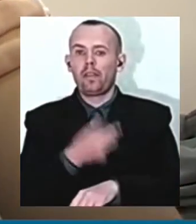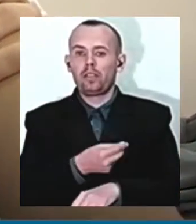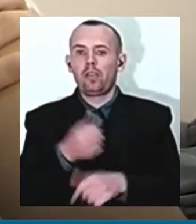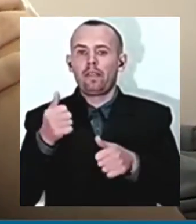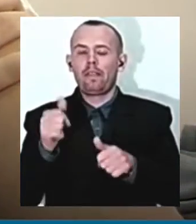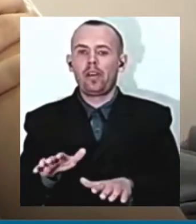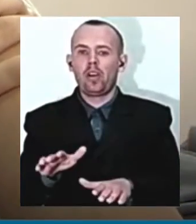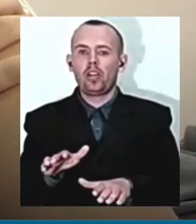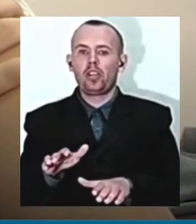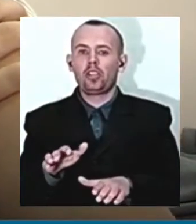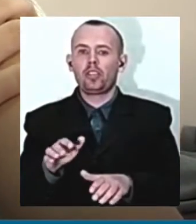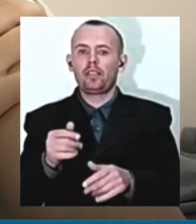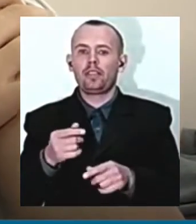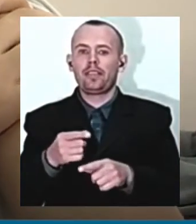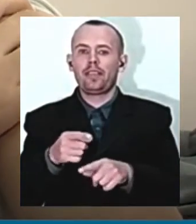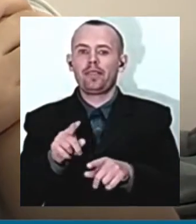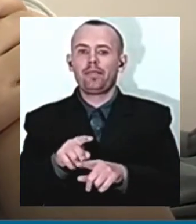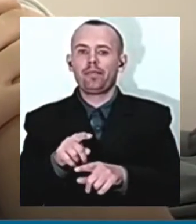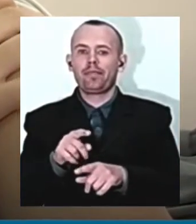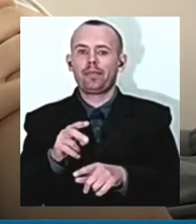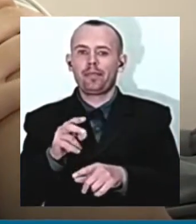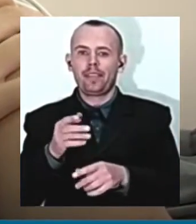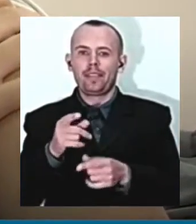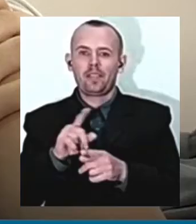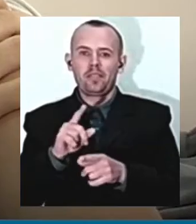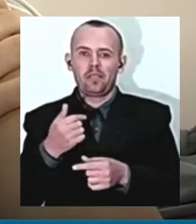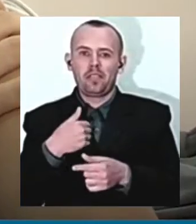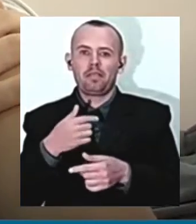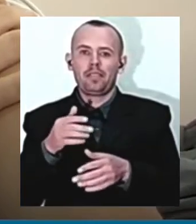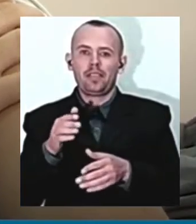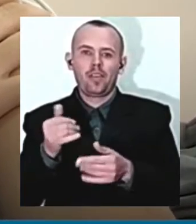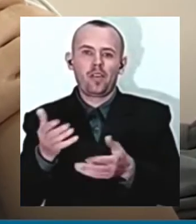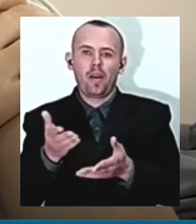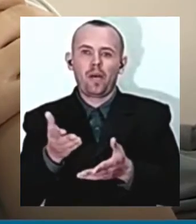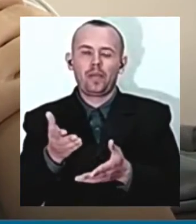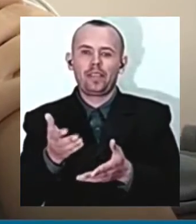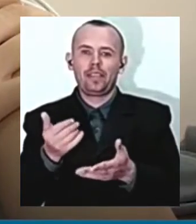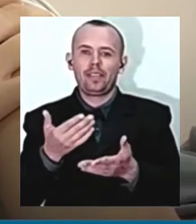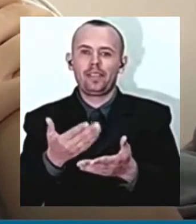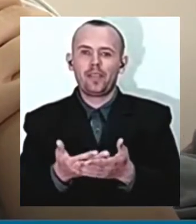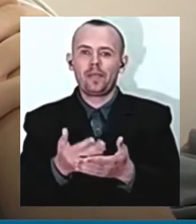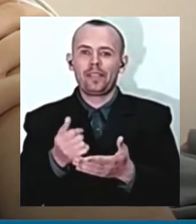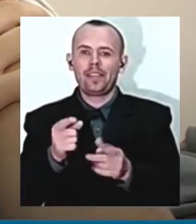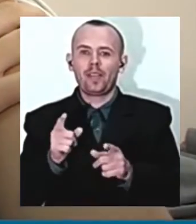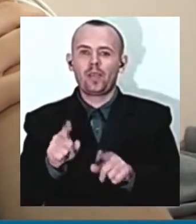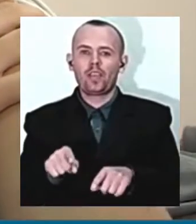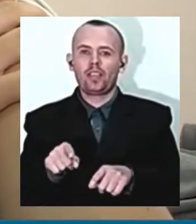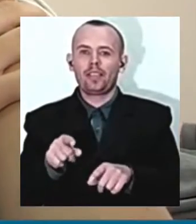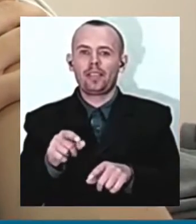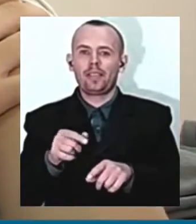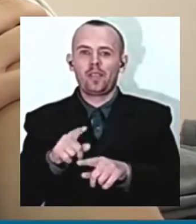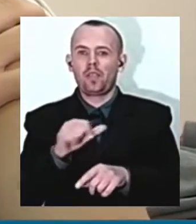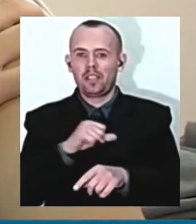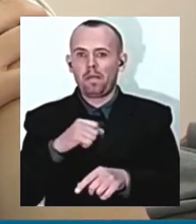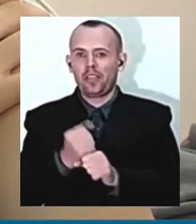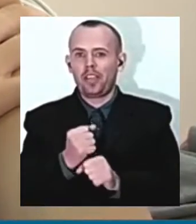Тут якась, во-первых, личная безопасность, во-вторых, какое-то уважение к остальным, то есть ты прививаешься, тем самым ты делаешь так, чтобы